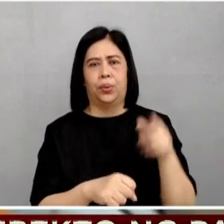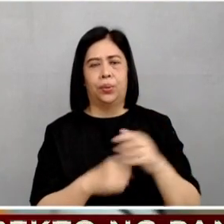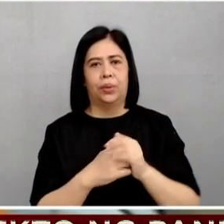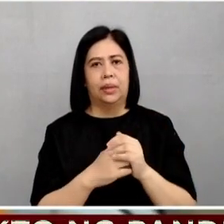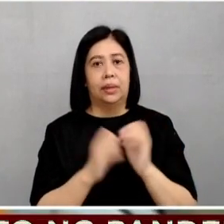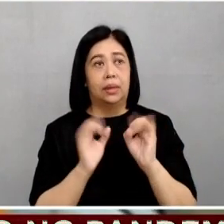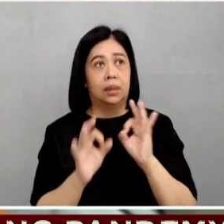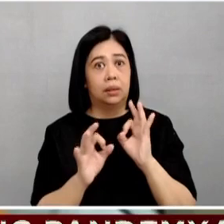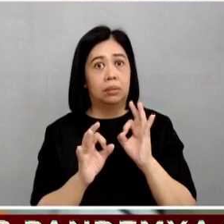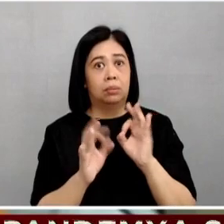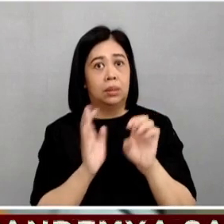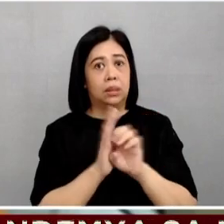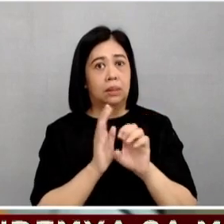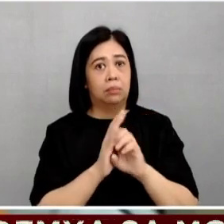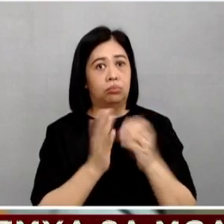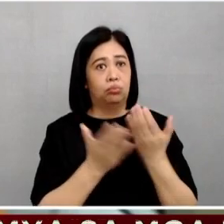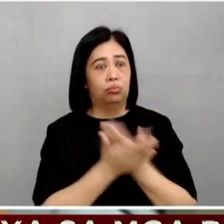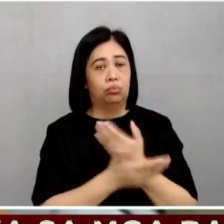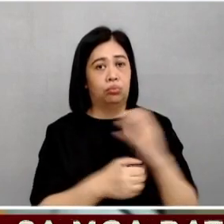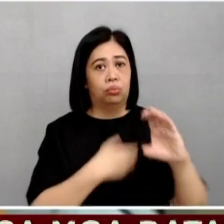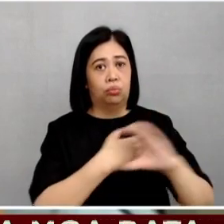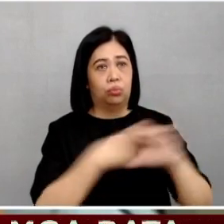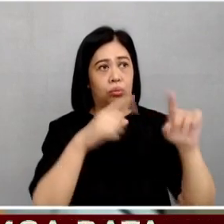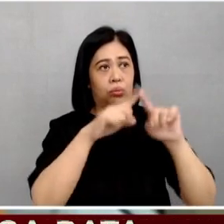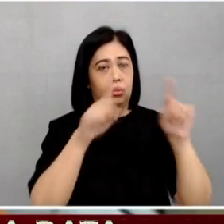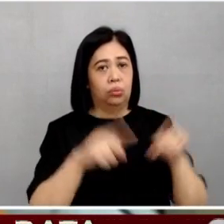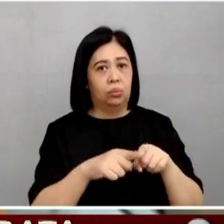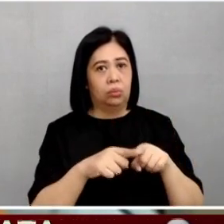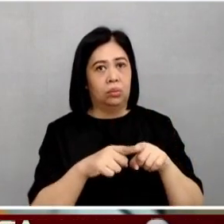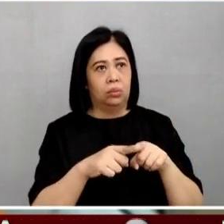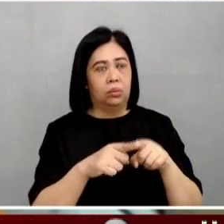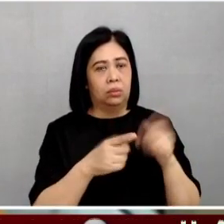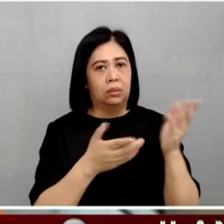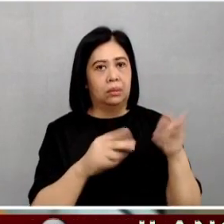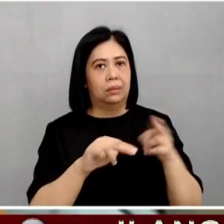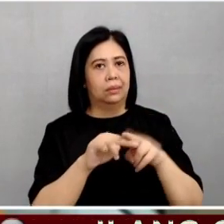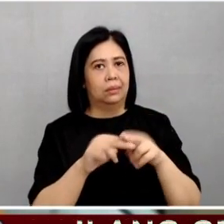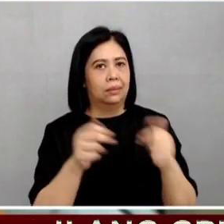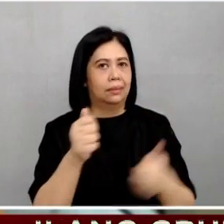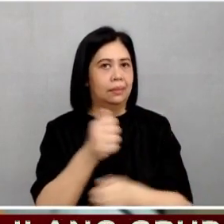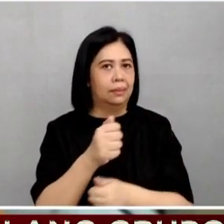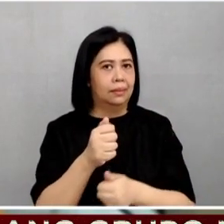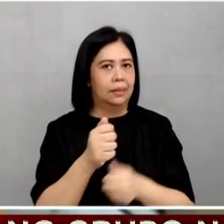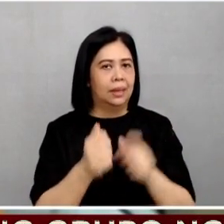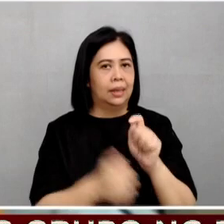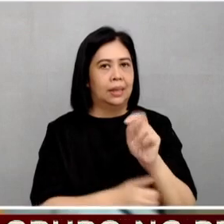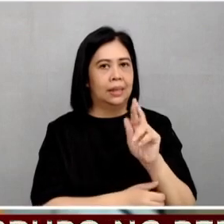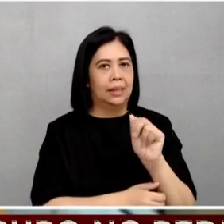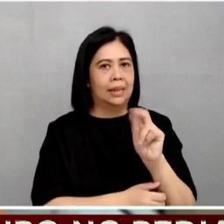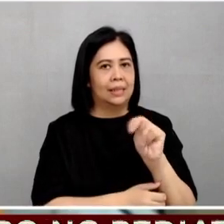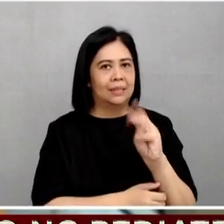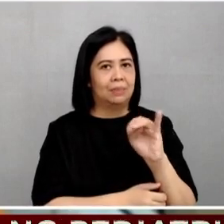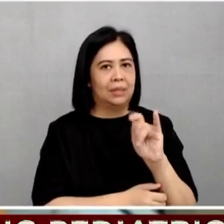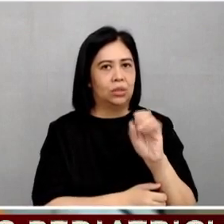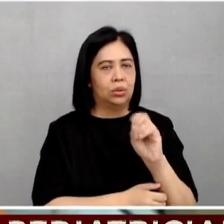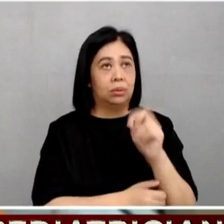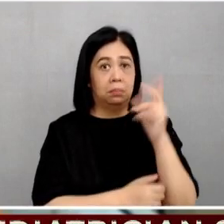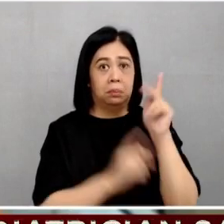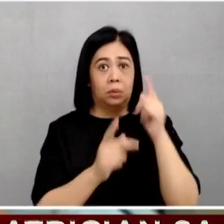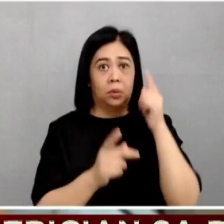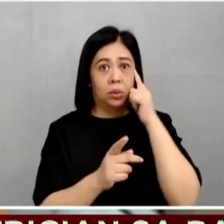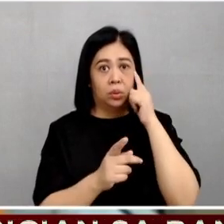pag pumasok yung ancillary services increase, nasa ilalim ng transmission yan, iisipin ng tao,